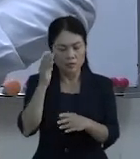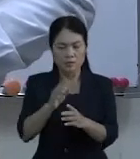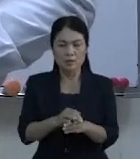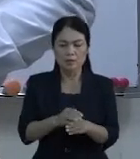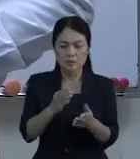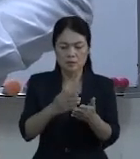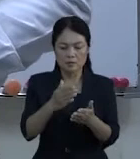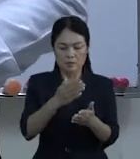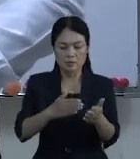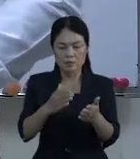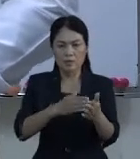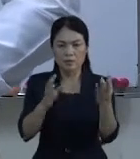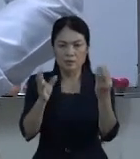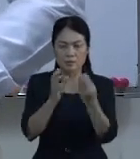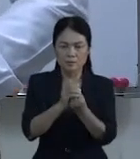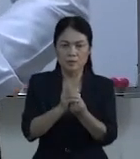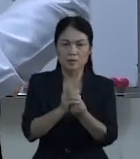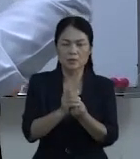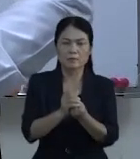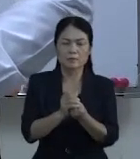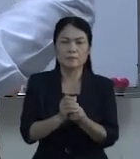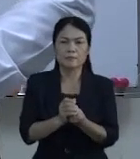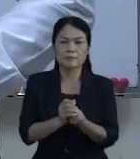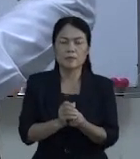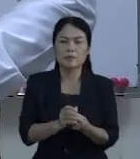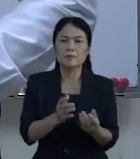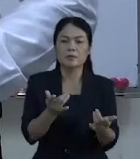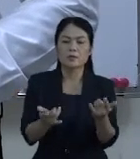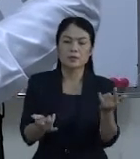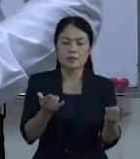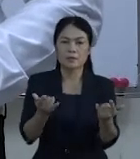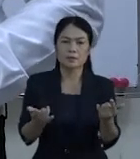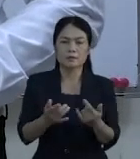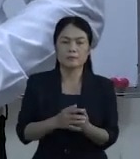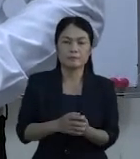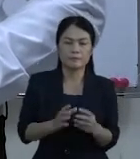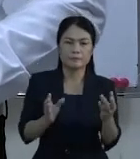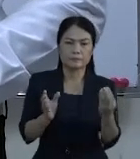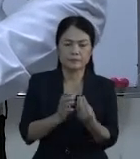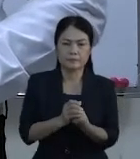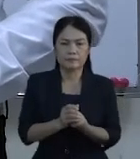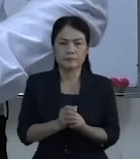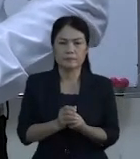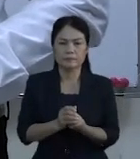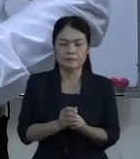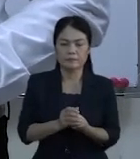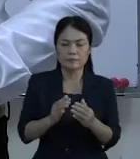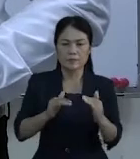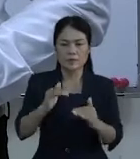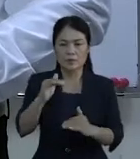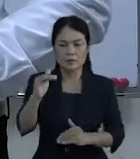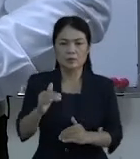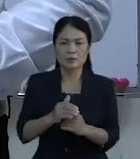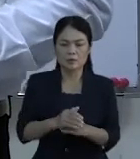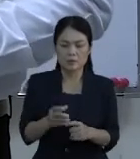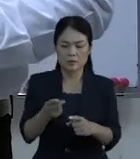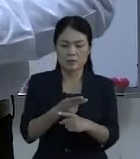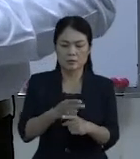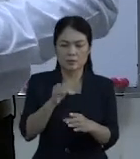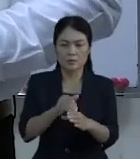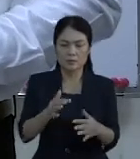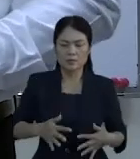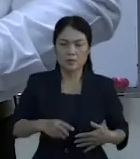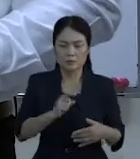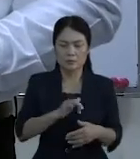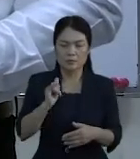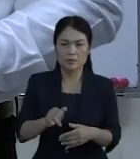luôn cứ chia chìm luôn pro hai là con đấy và từ mẹ từ thằng nạn lừa tiết hai nâng ăn là bọn không chỉ